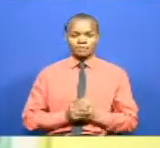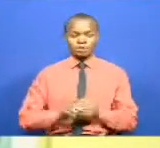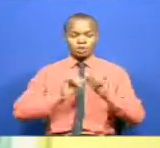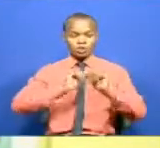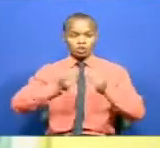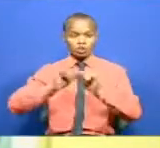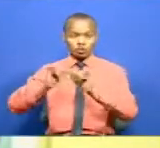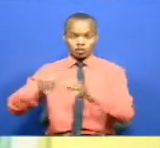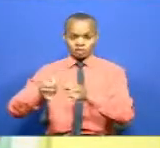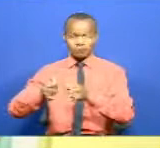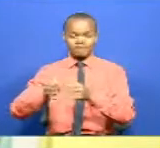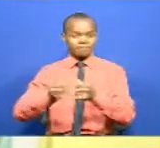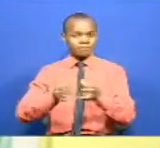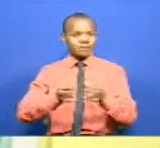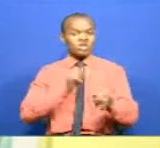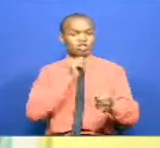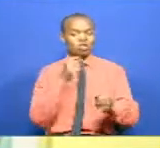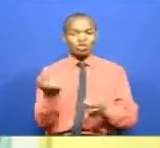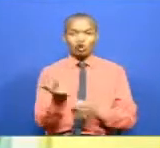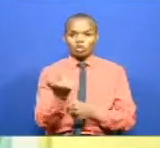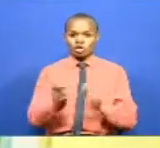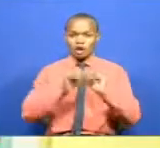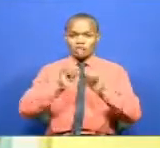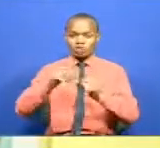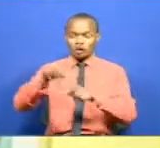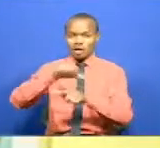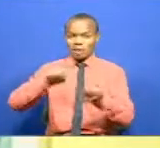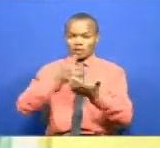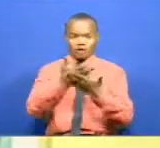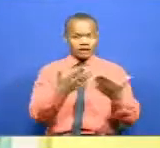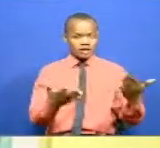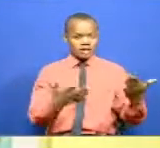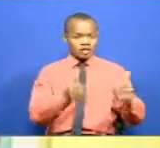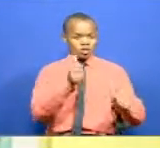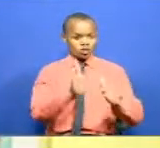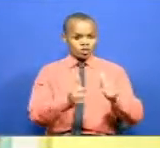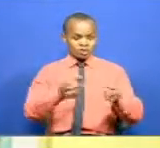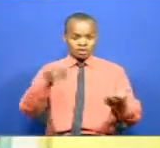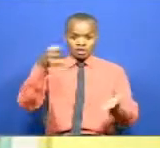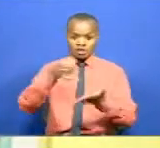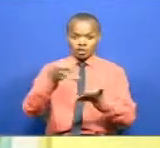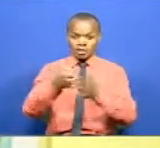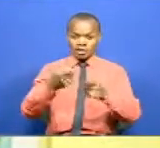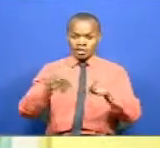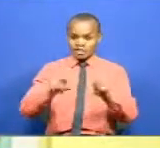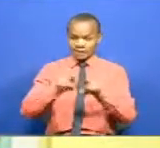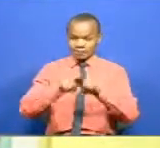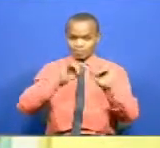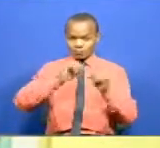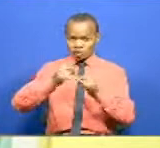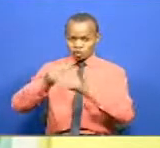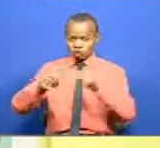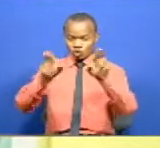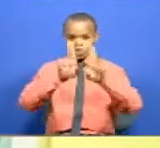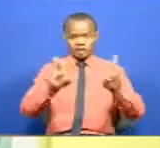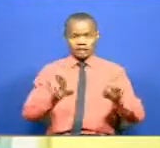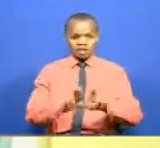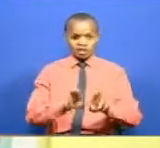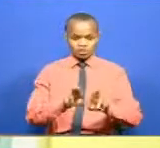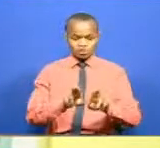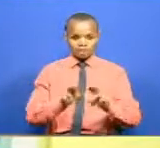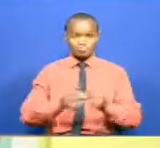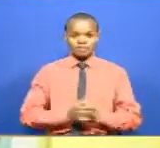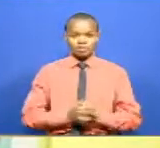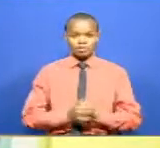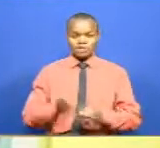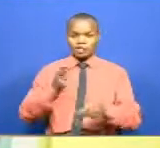1 haijapiga tu darubini kuhusiana na taarifa zinazokuhusu tu hapa nchini bali pia katika mataifa ya ugaibuni.